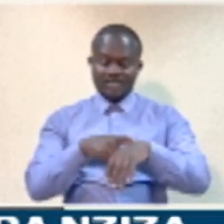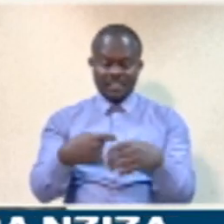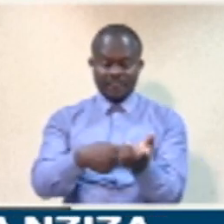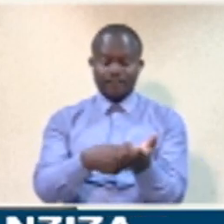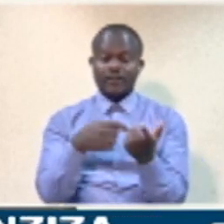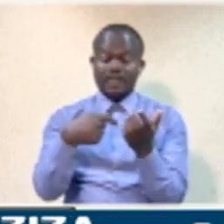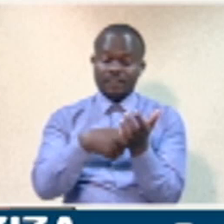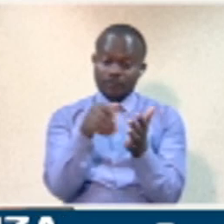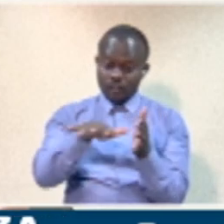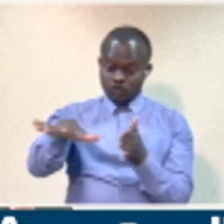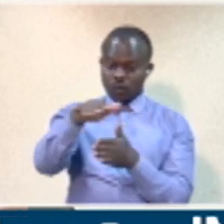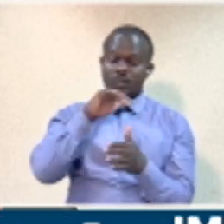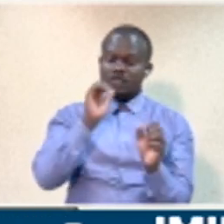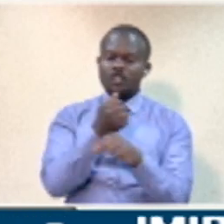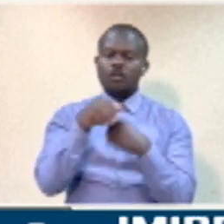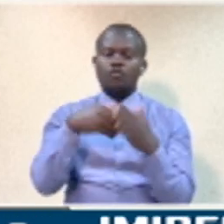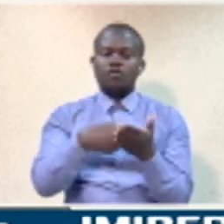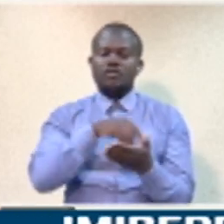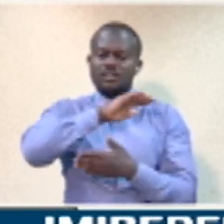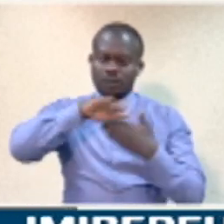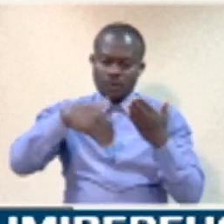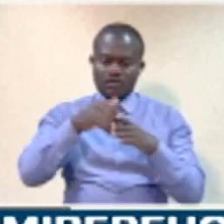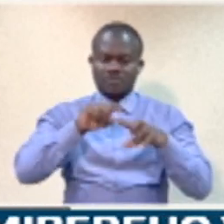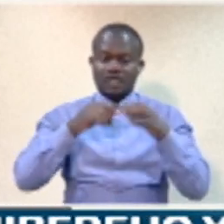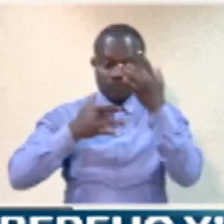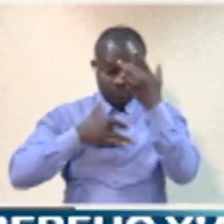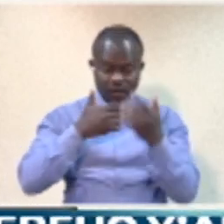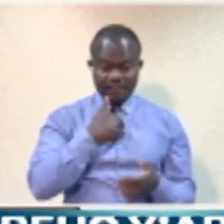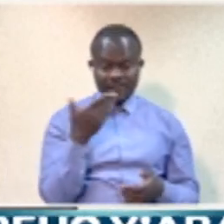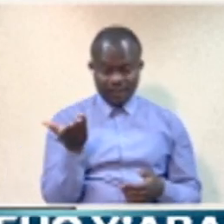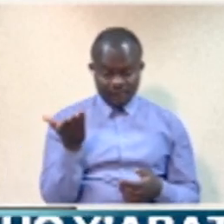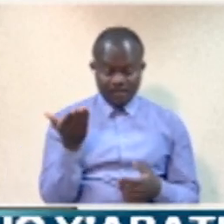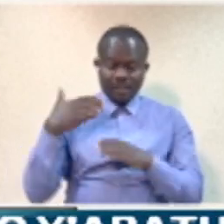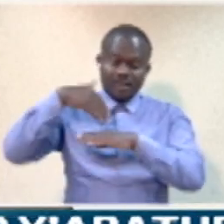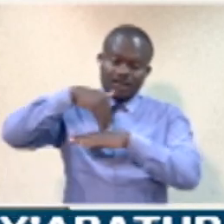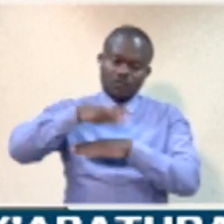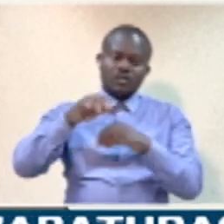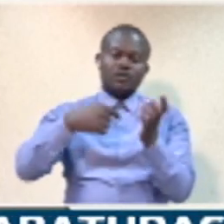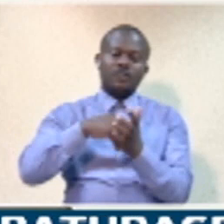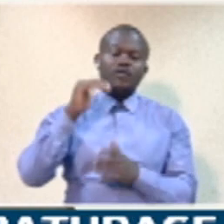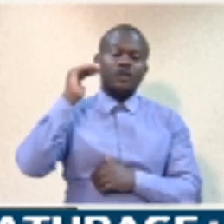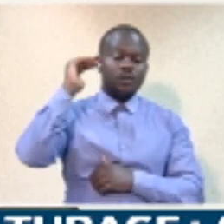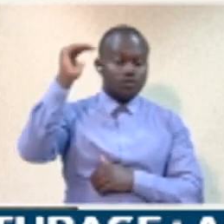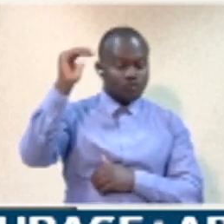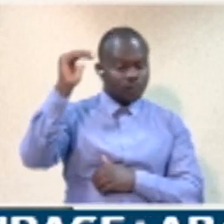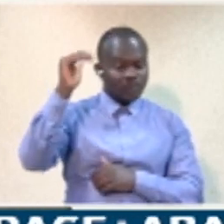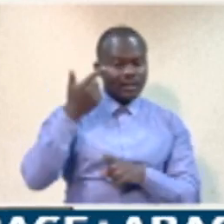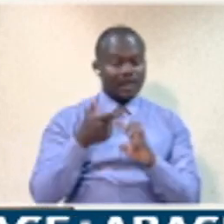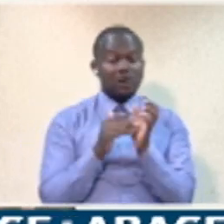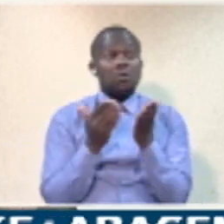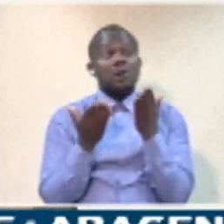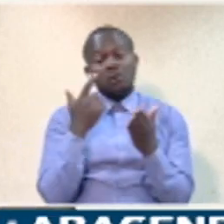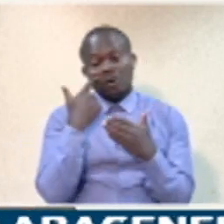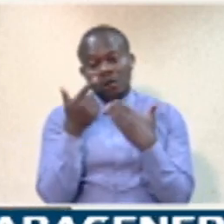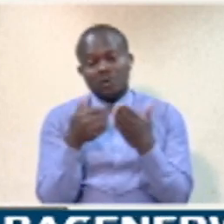yivurijeho ritashobora kumuha ubuvuzi bwose bitewe n'uburwayi afite rikamwohereza ku ivuriro rikuru kandi wenda